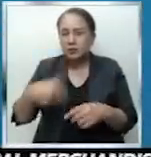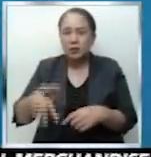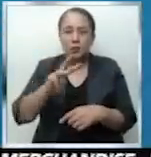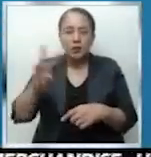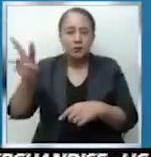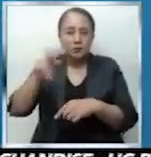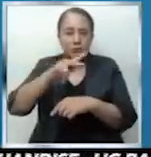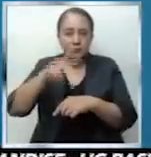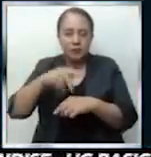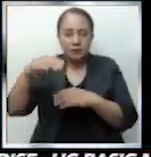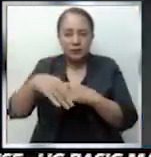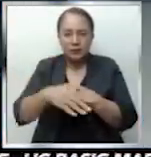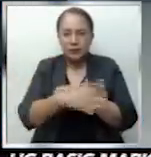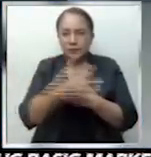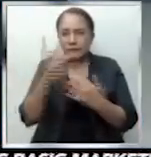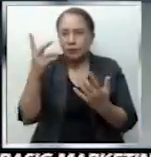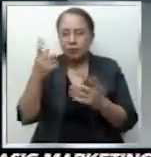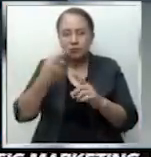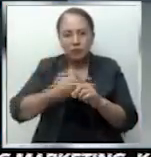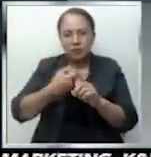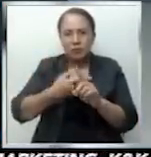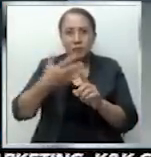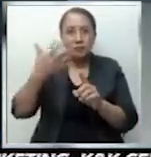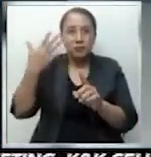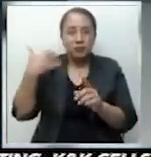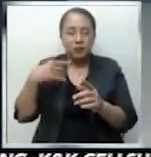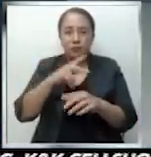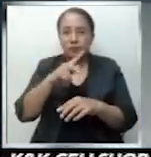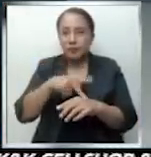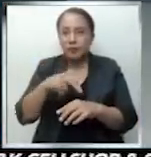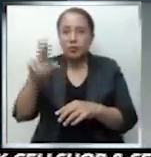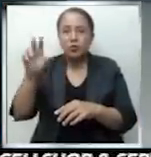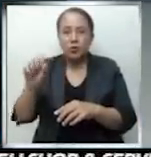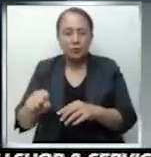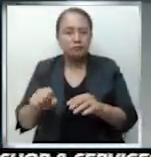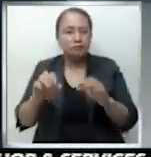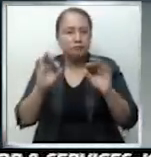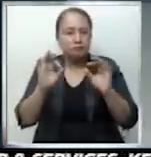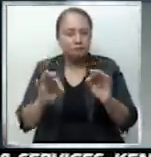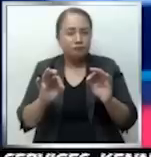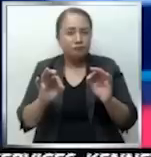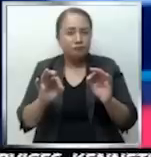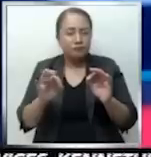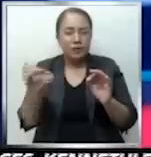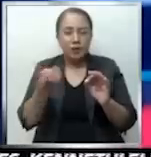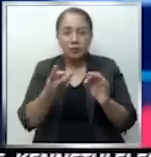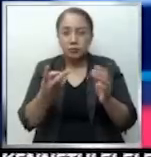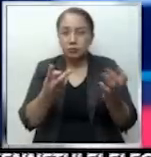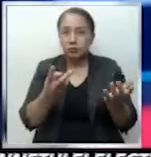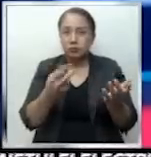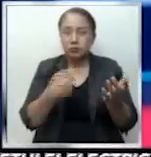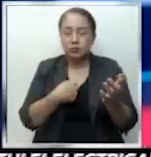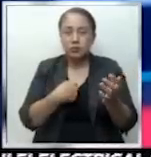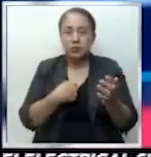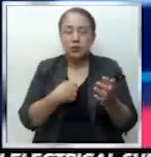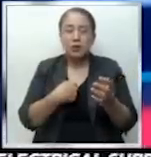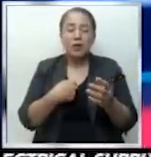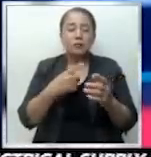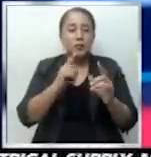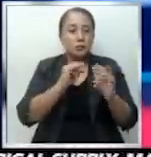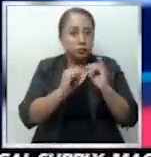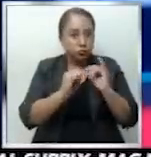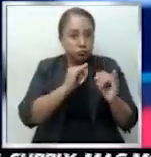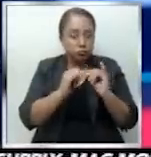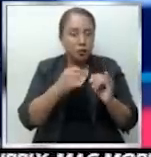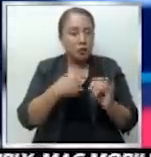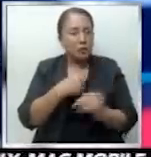sa nakalipas na mga buwan. The Philippines and the U.S. have agreed. Kaya sa aking panayam kay U.S. Ambassador Mary Kay Carlson, tinanong ko